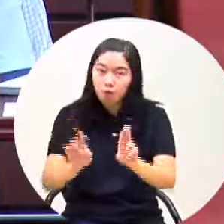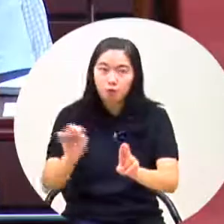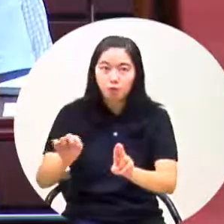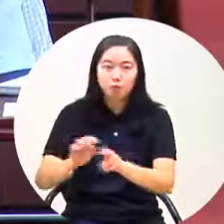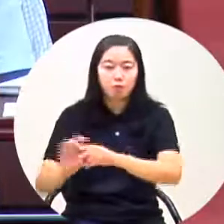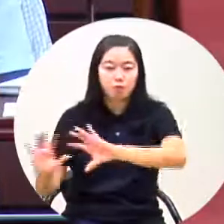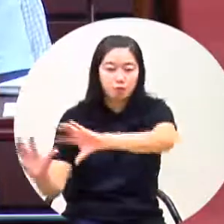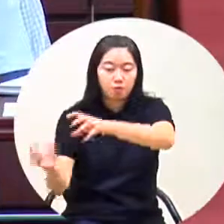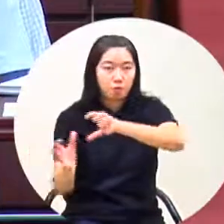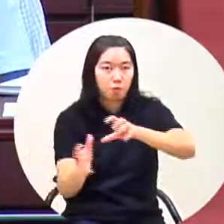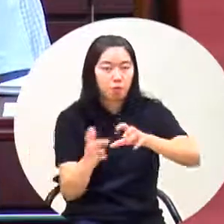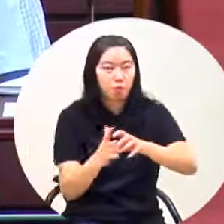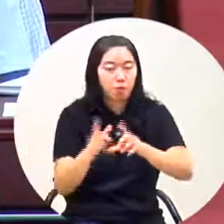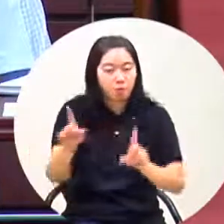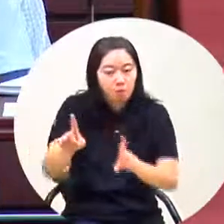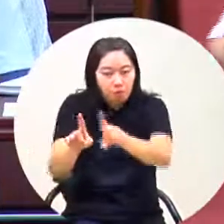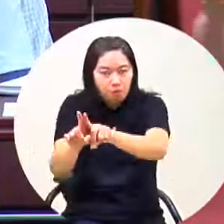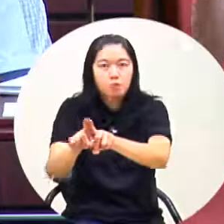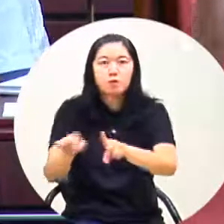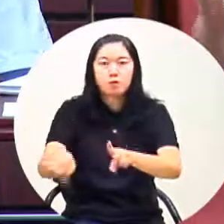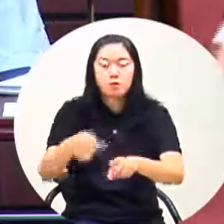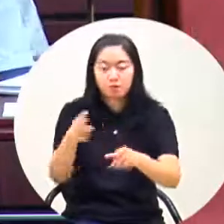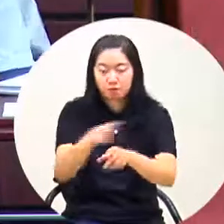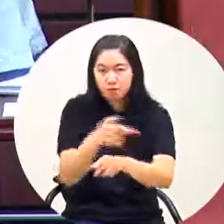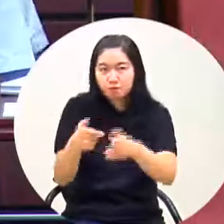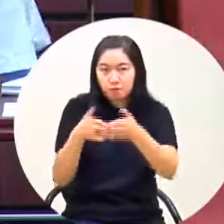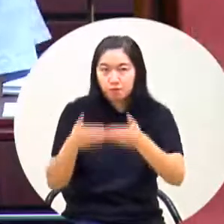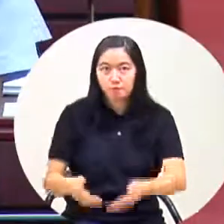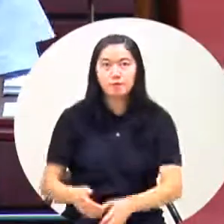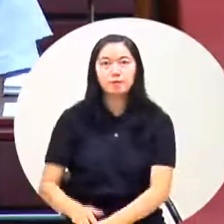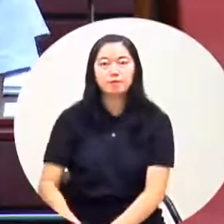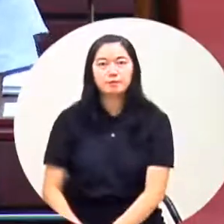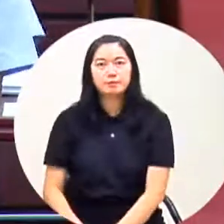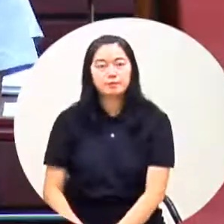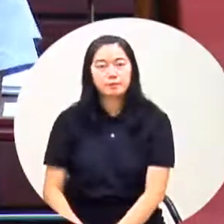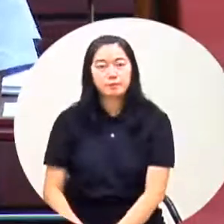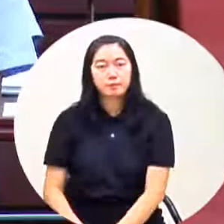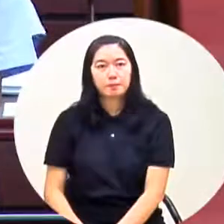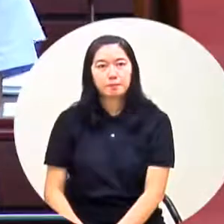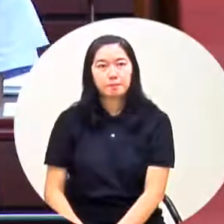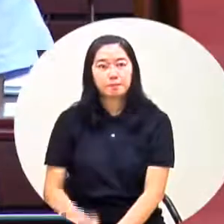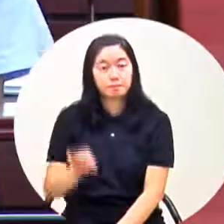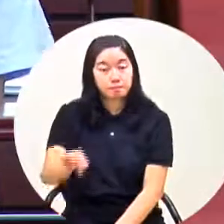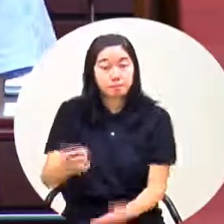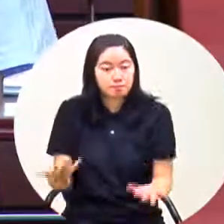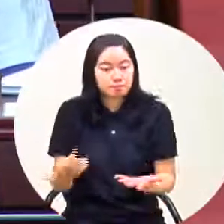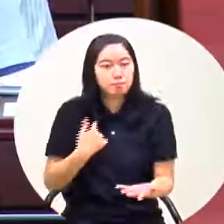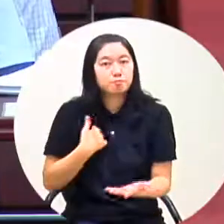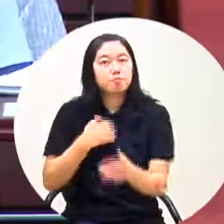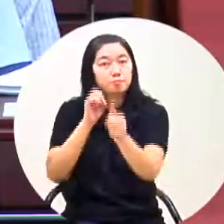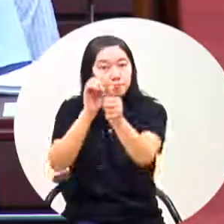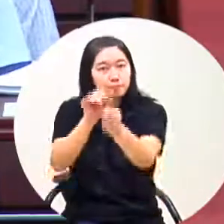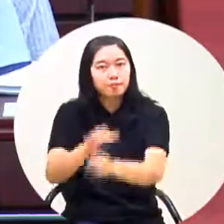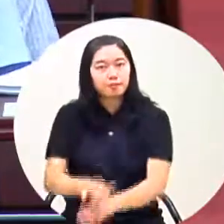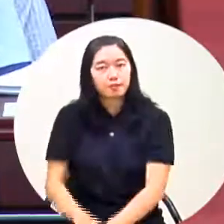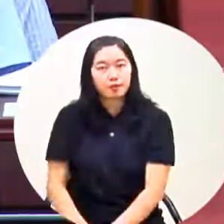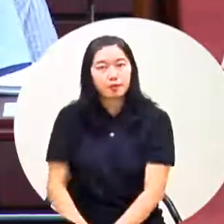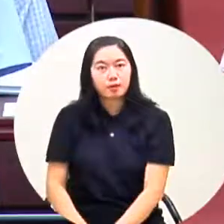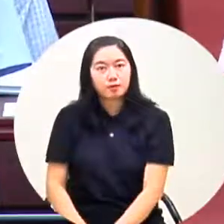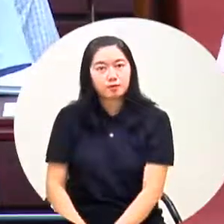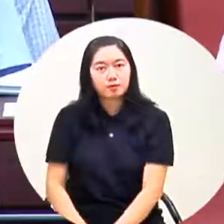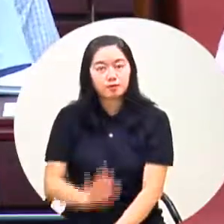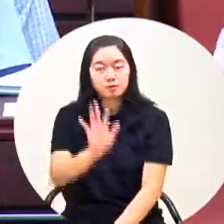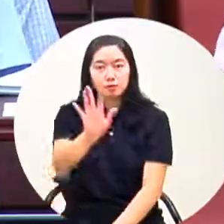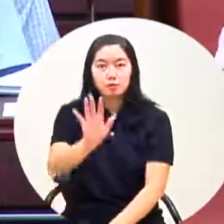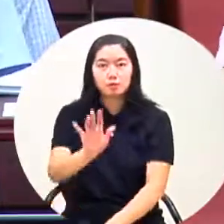流，这才是最重要的。有没有办法？请局长先回答吧。 这个部分跟议员报告哈，有关电